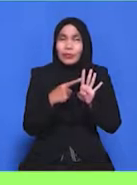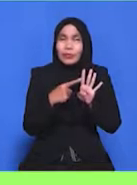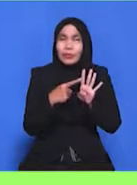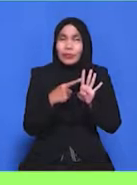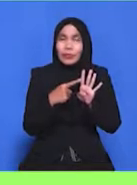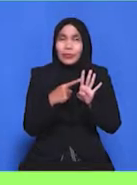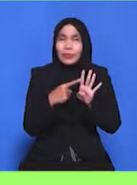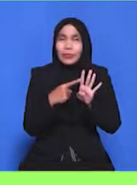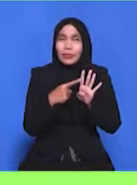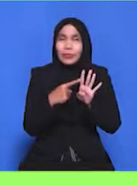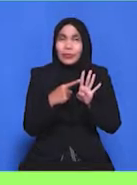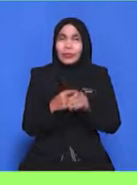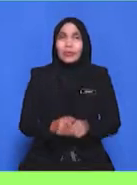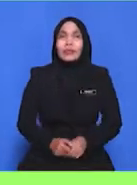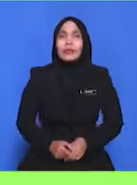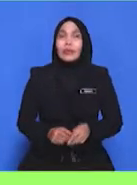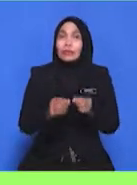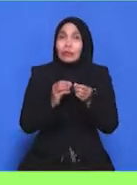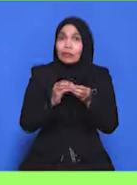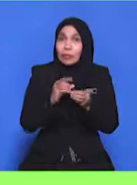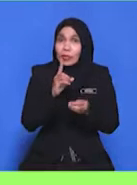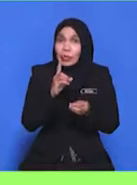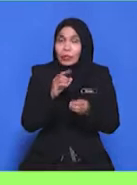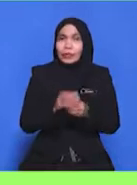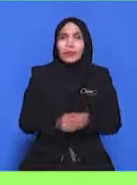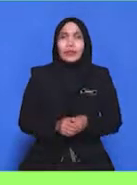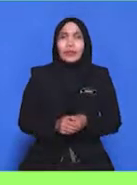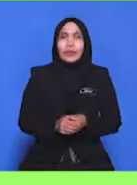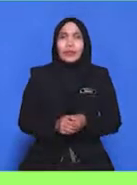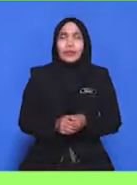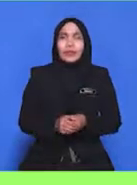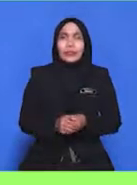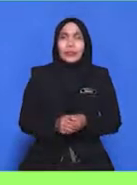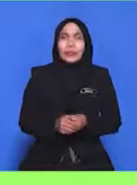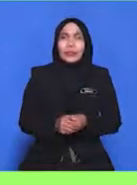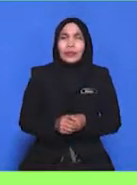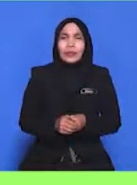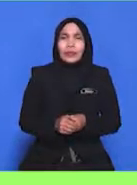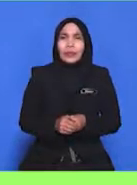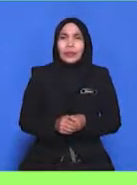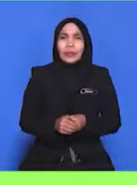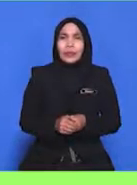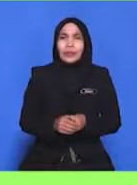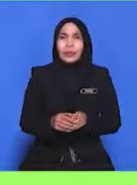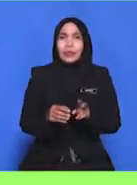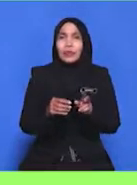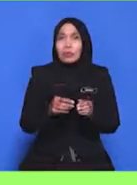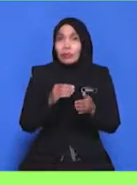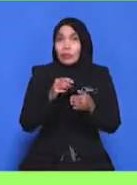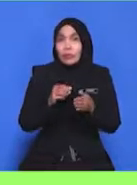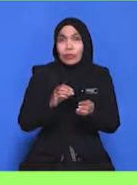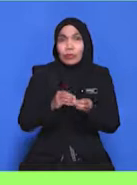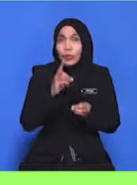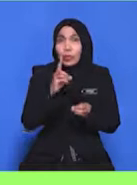Aziz. Khalifah yang pertama adalah Muawiyah bin Abi Sufyan. Manakala khalifah yang terakhir